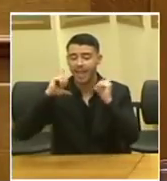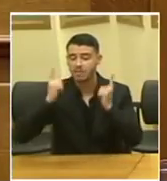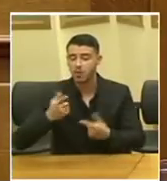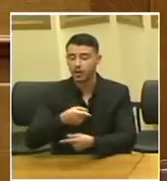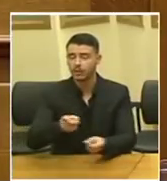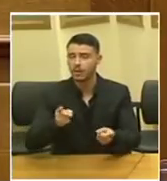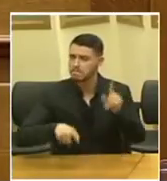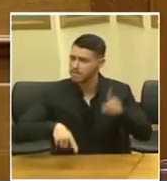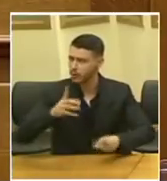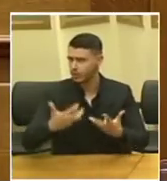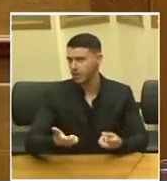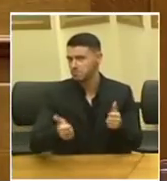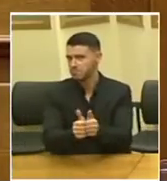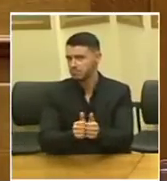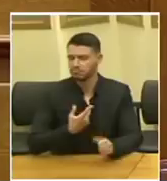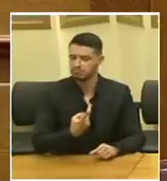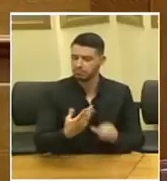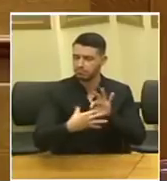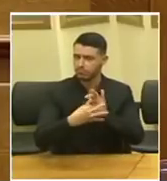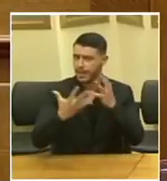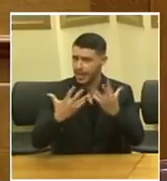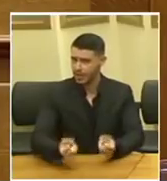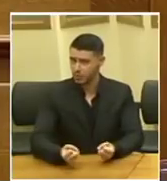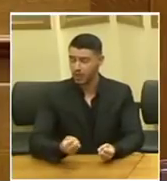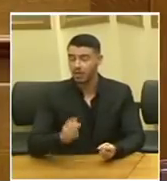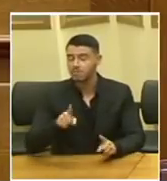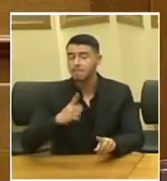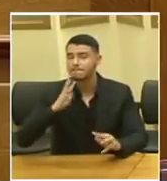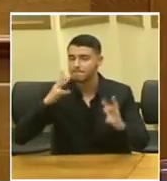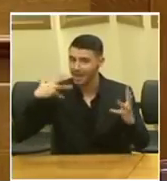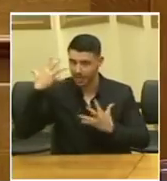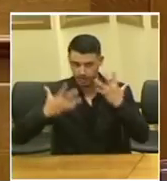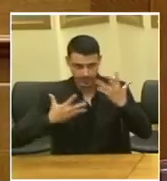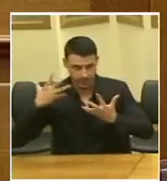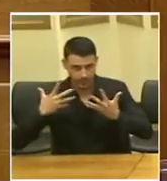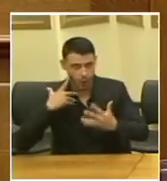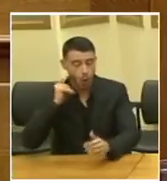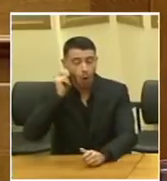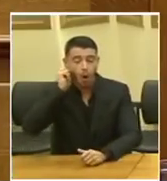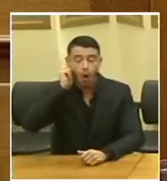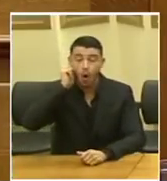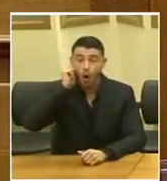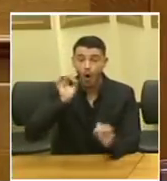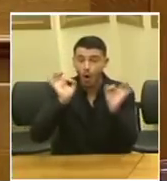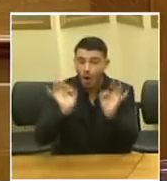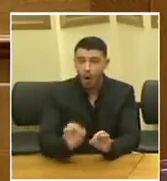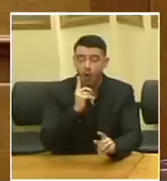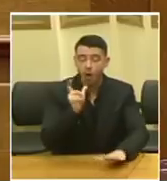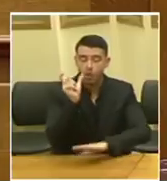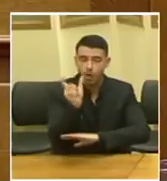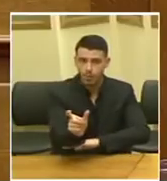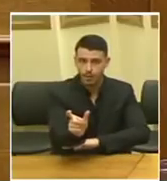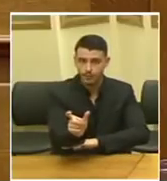καλές φιλικές σχέσεις, έχουν μπερδέψει το όνομα με τον επιθετικό προσδιορισμό. Έχουν μπερδέψει το